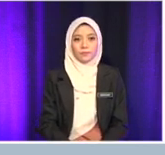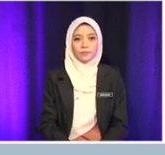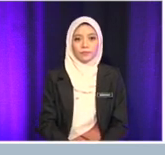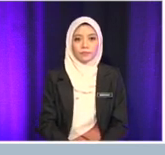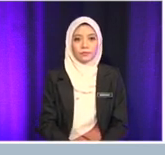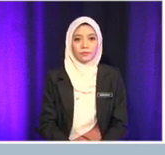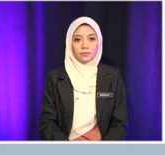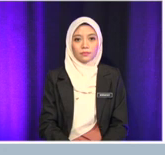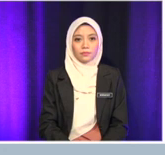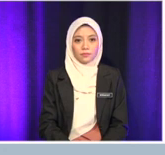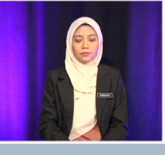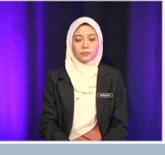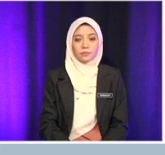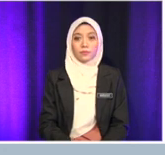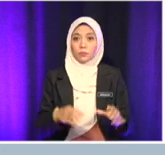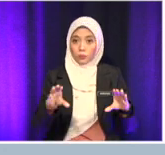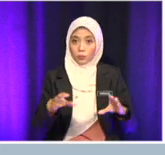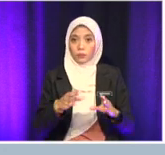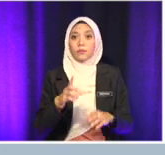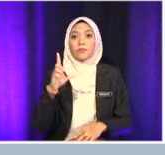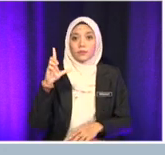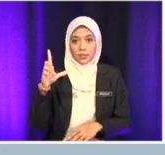buat l pendek dulu baru